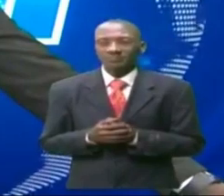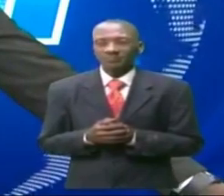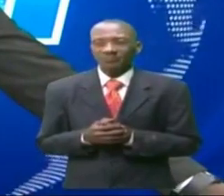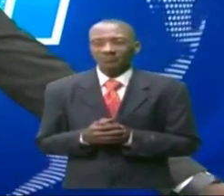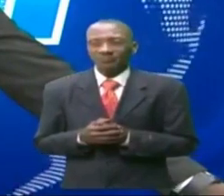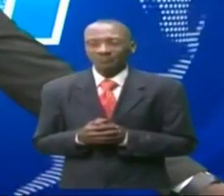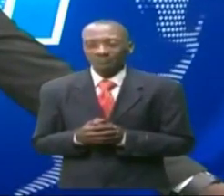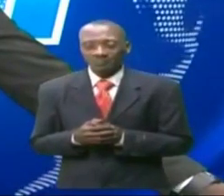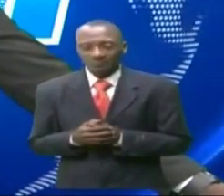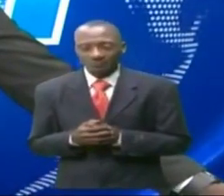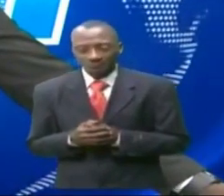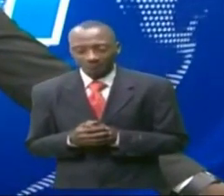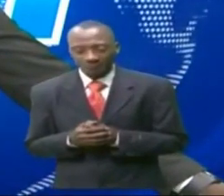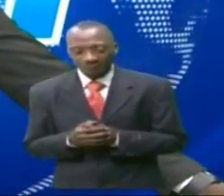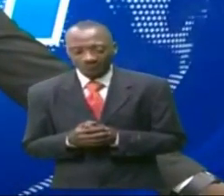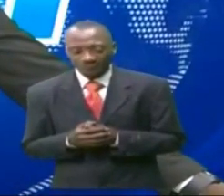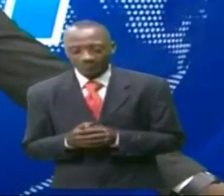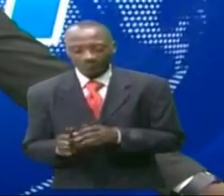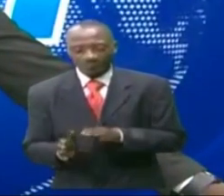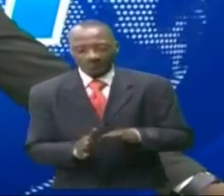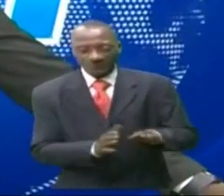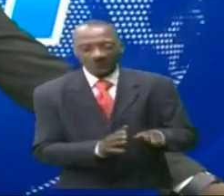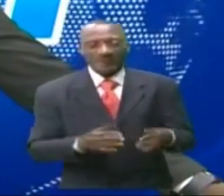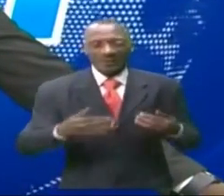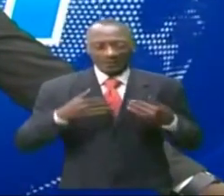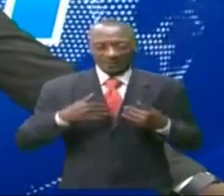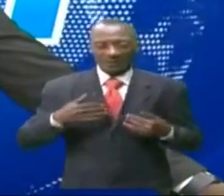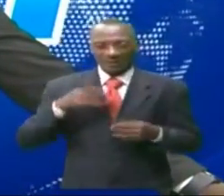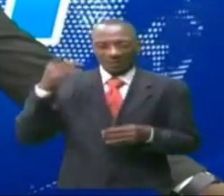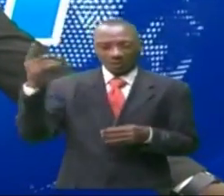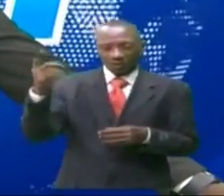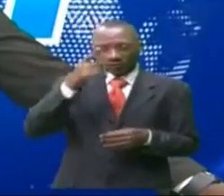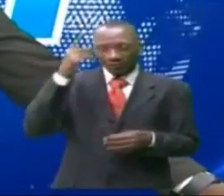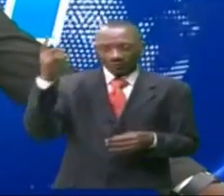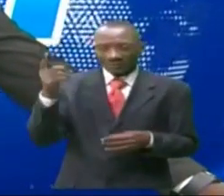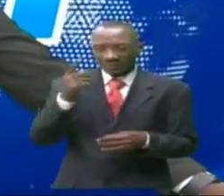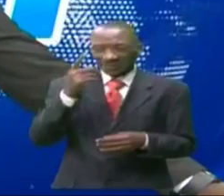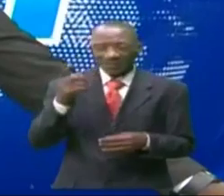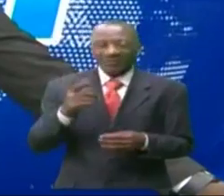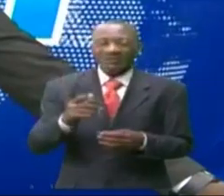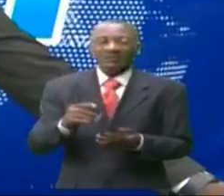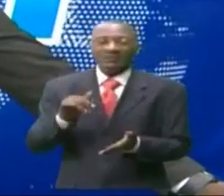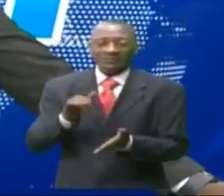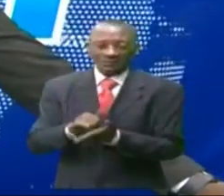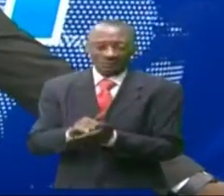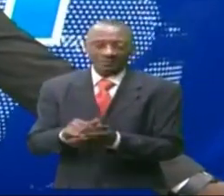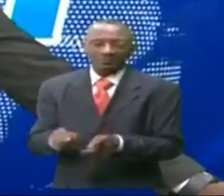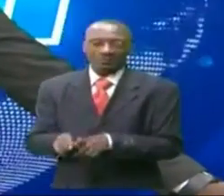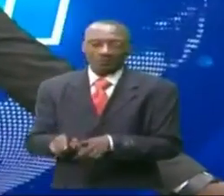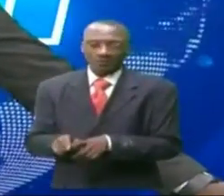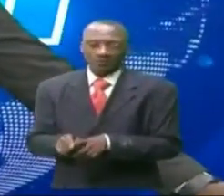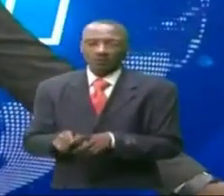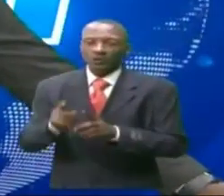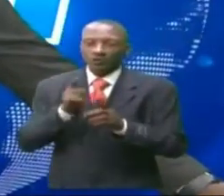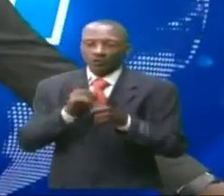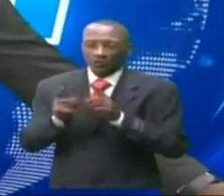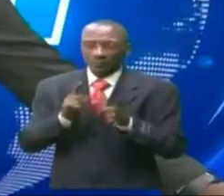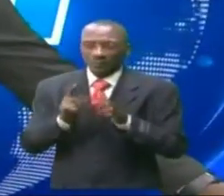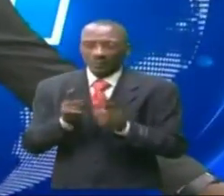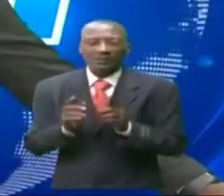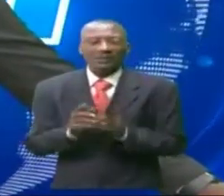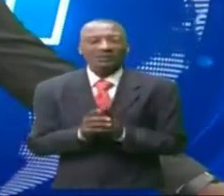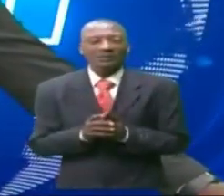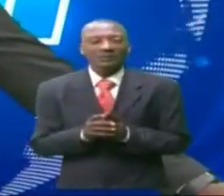La couverture santé universelle initiée par le garant de la nation bientôt effective dans la province du